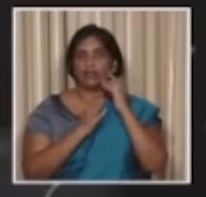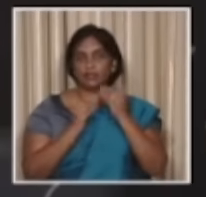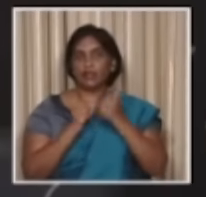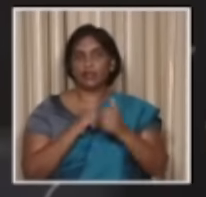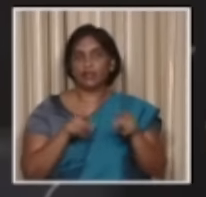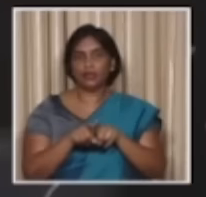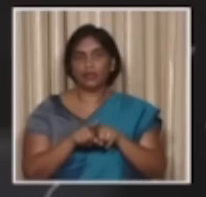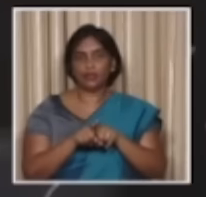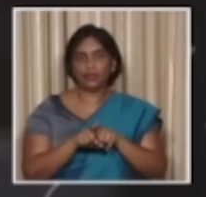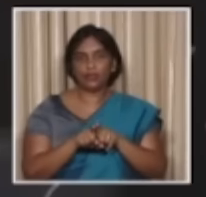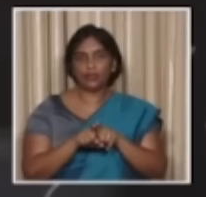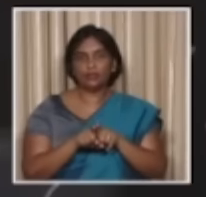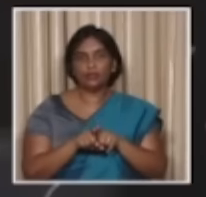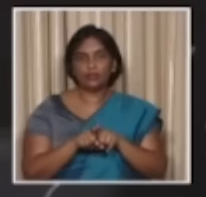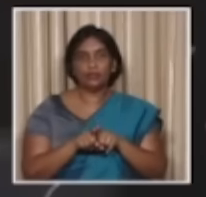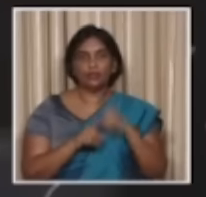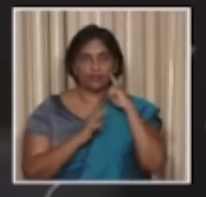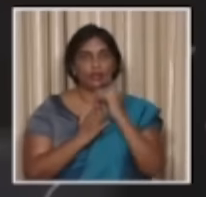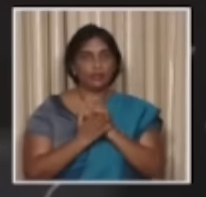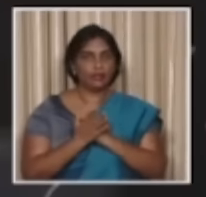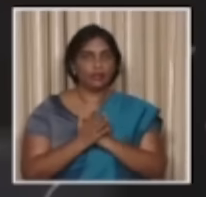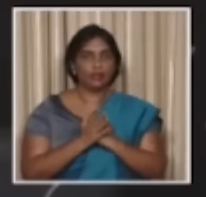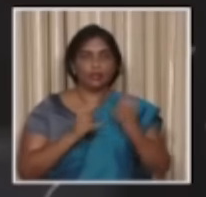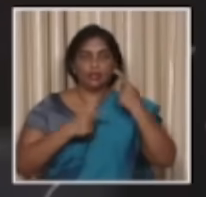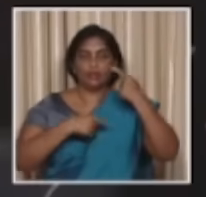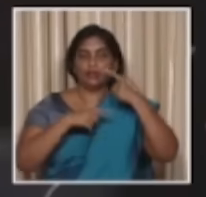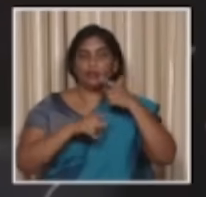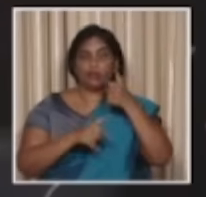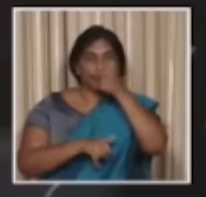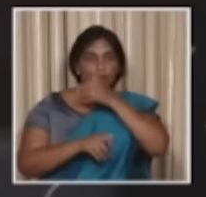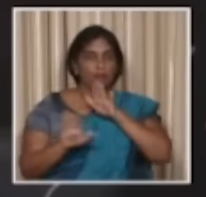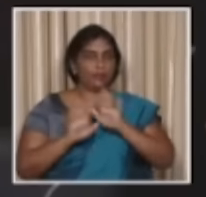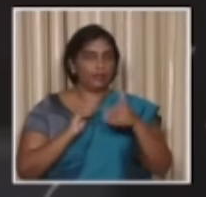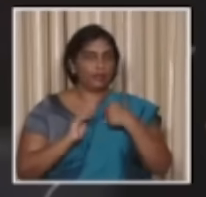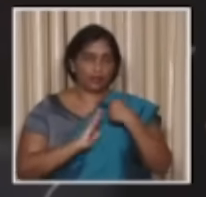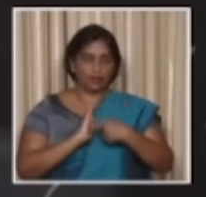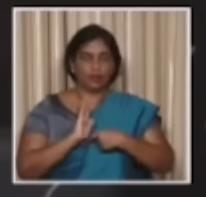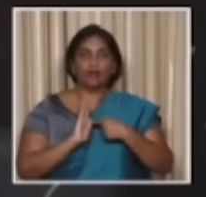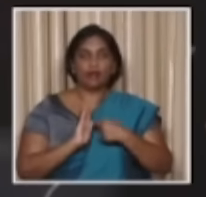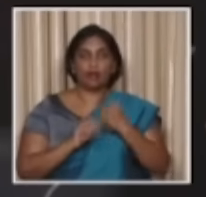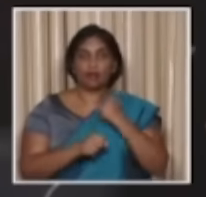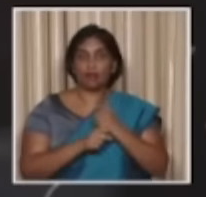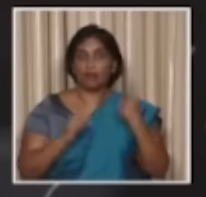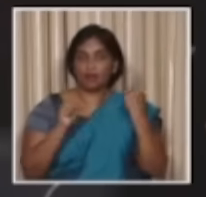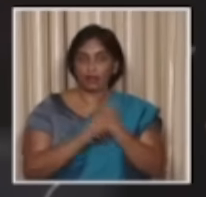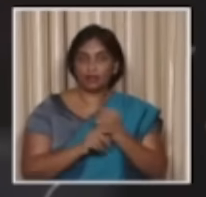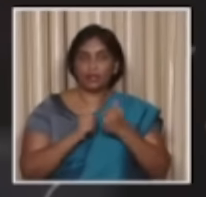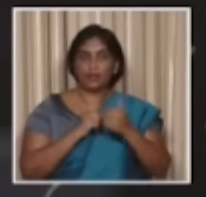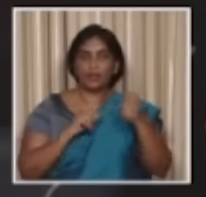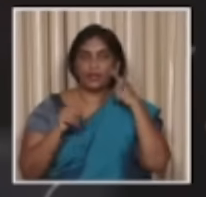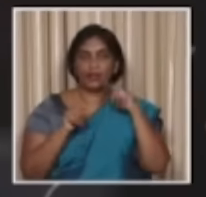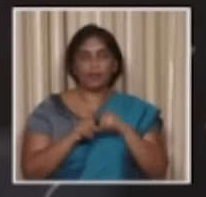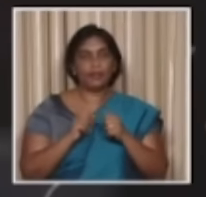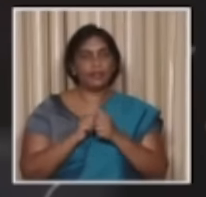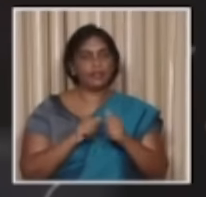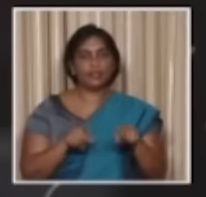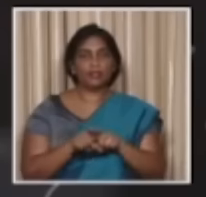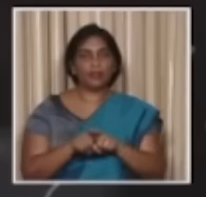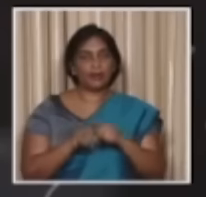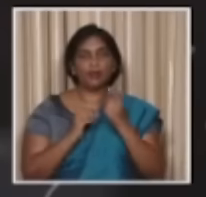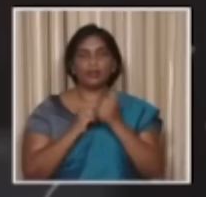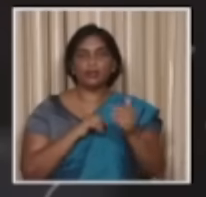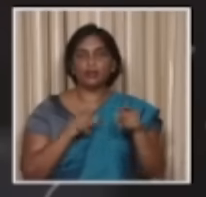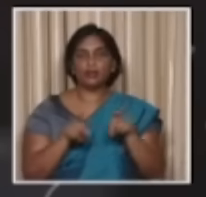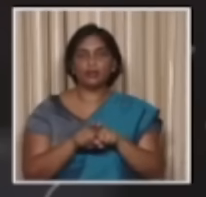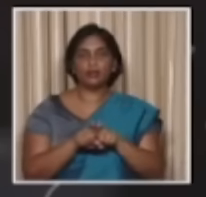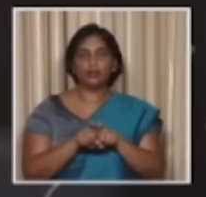මාෆියාව ගිලගෙන තියෙනවා මේ මාෆියාව තමයි මේ රට දැන් පාලනය කරන්නේ ආණ්ඩු මාරු වුණාට වැඩක් නැහැ මතුමා මේ මාෆියාවට